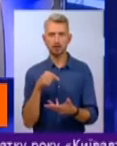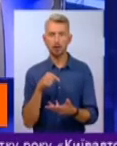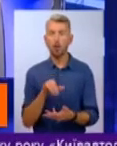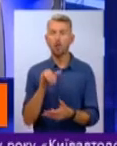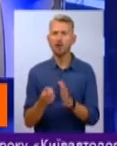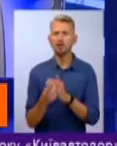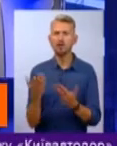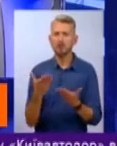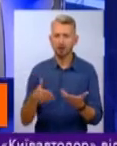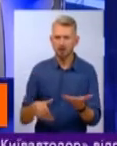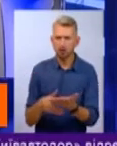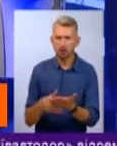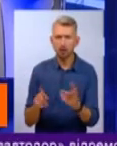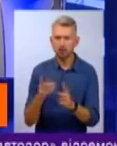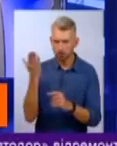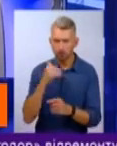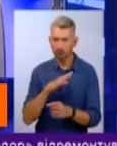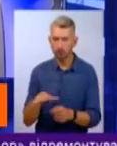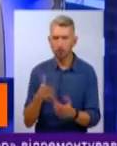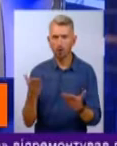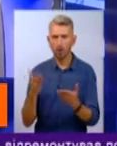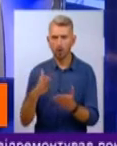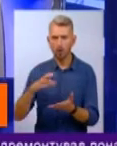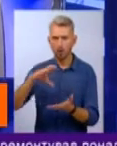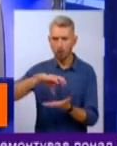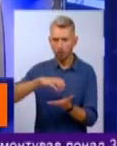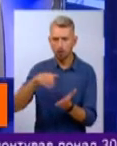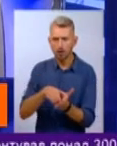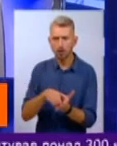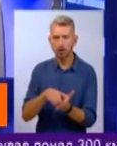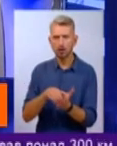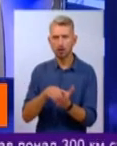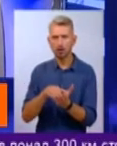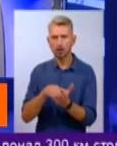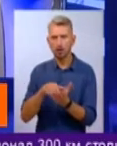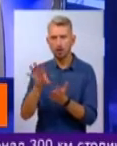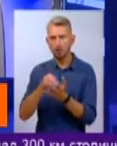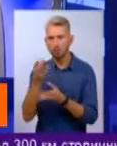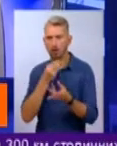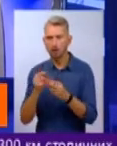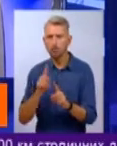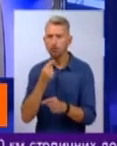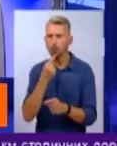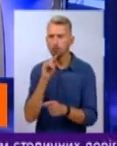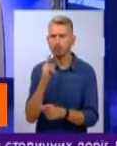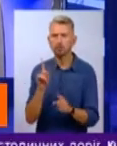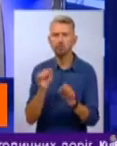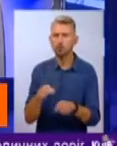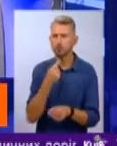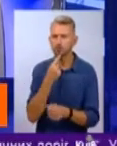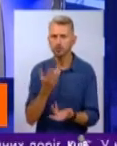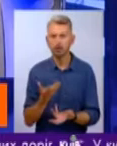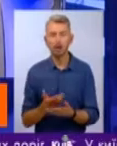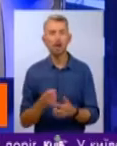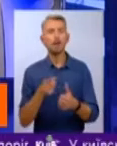з'явився якийсь інструментарій, якого не було раніше? Якісь кубики, я не знаю, там моделі, макети? Що пробує дитина? Що вона може, ну, в початковій школі?